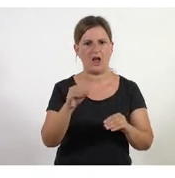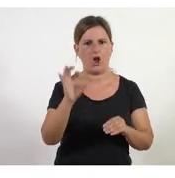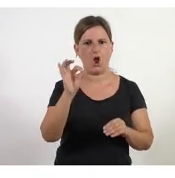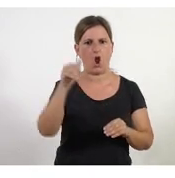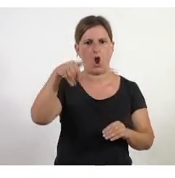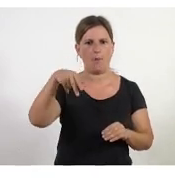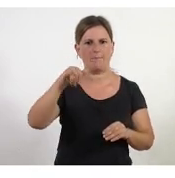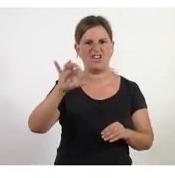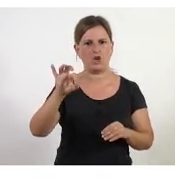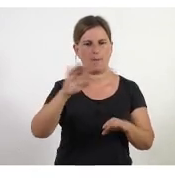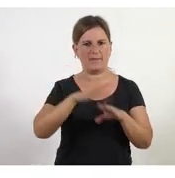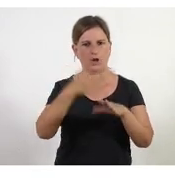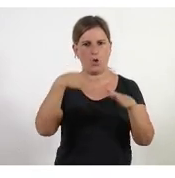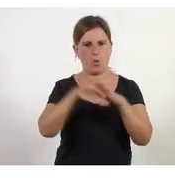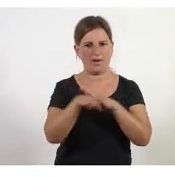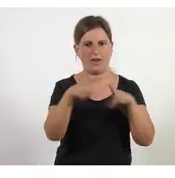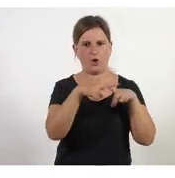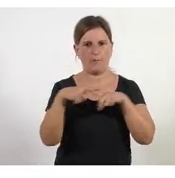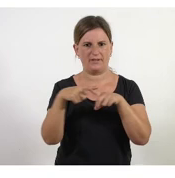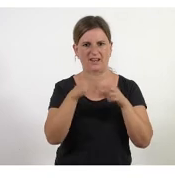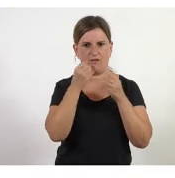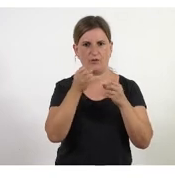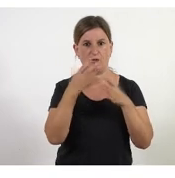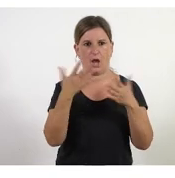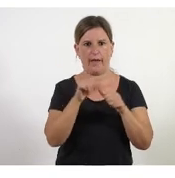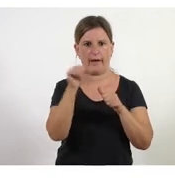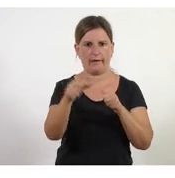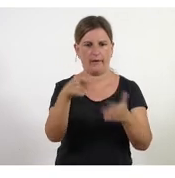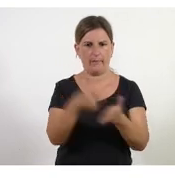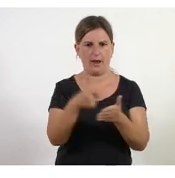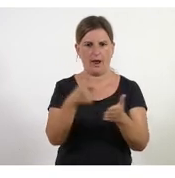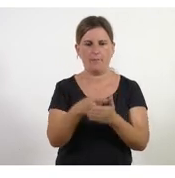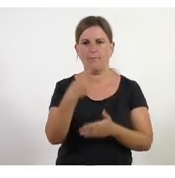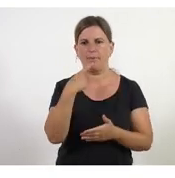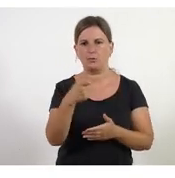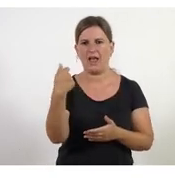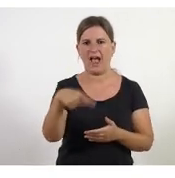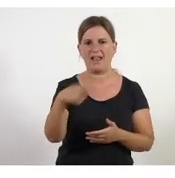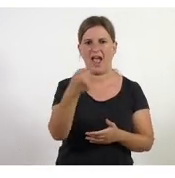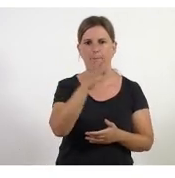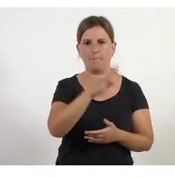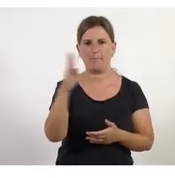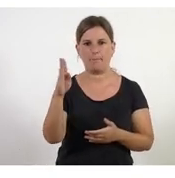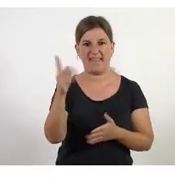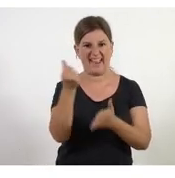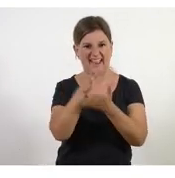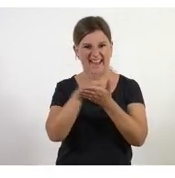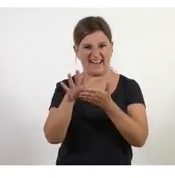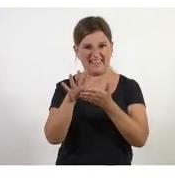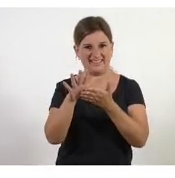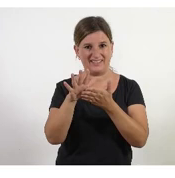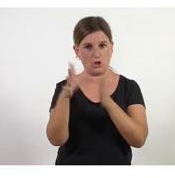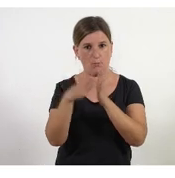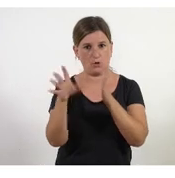per compartir i guardar informació, però que ara ha començat a ser de pagament. I ens pregunta si coneixes alguna aplicació de software lliure semblant, però que